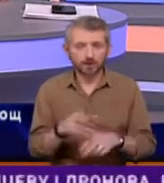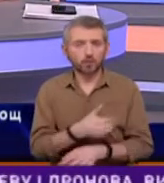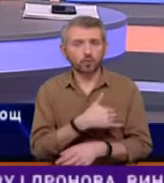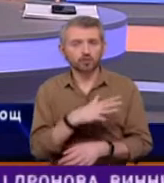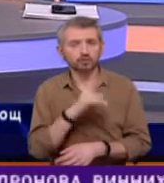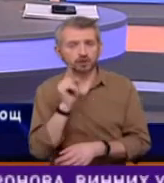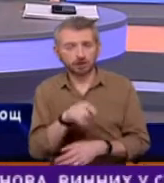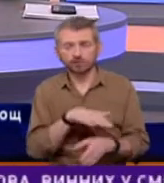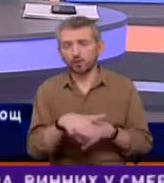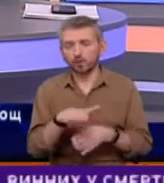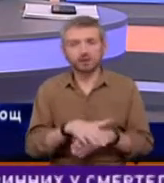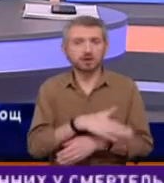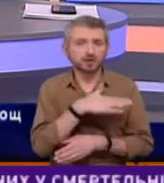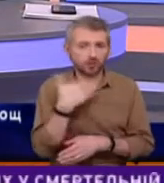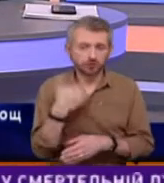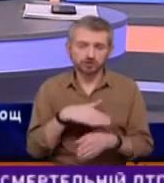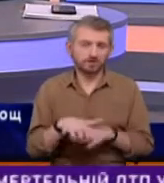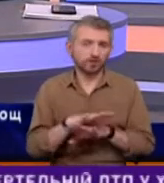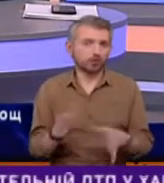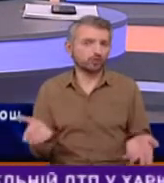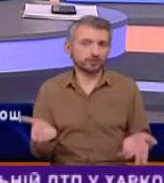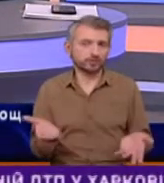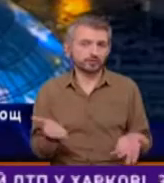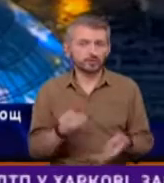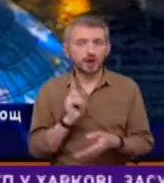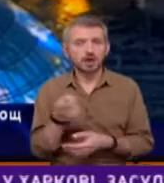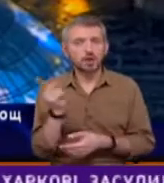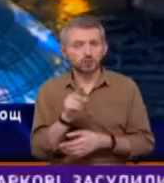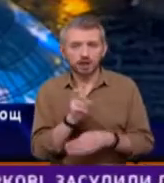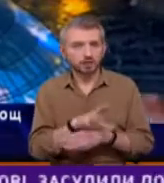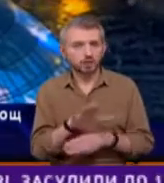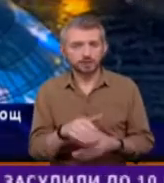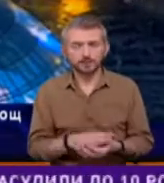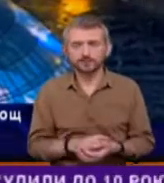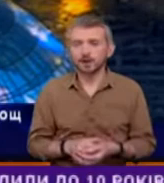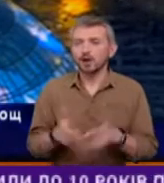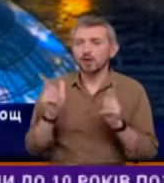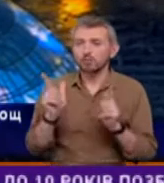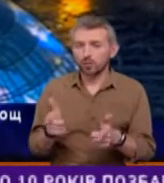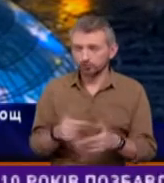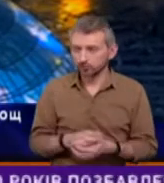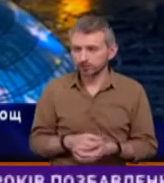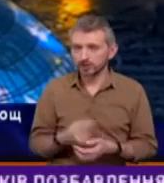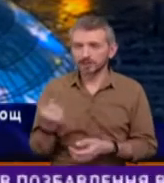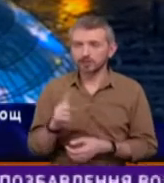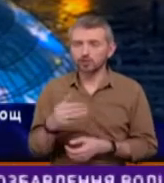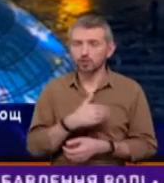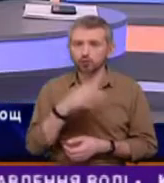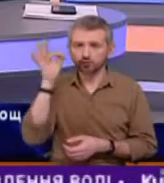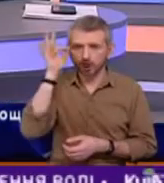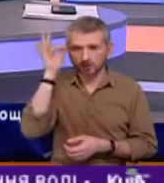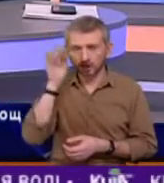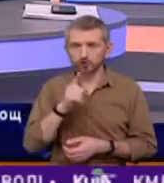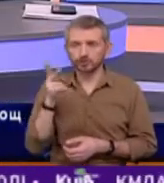бути там – виконуй. Не хочеш – не виконуй. Але туди не ходи. Погоджуюся, пане Василю. Єдине, що хочу нагадати, що